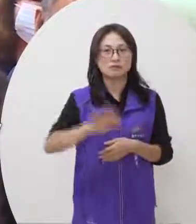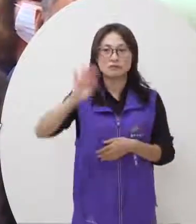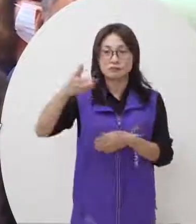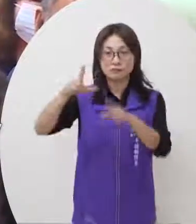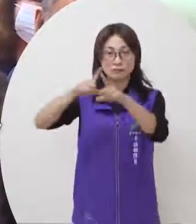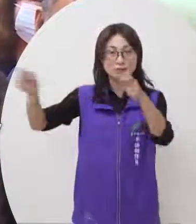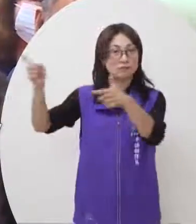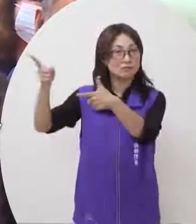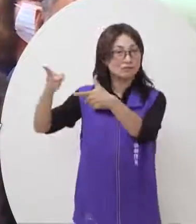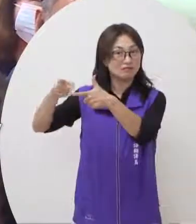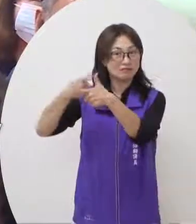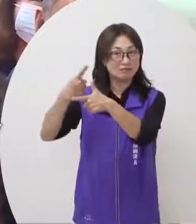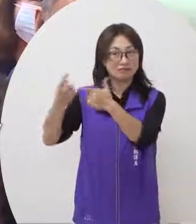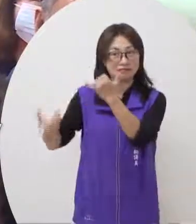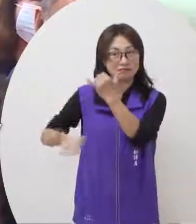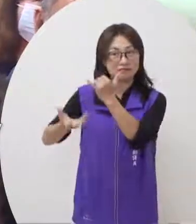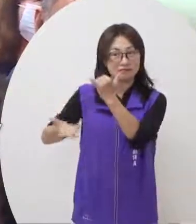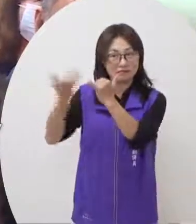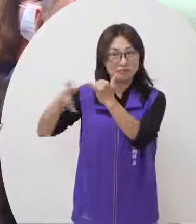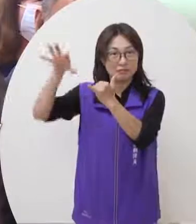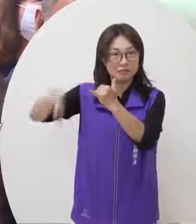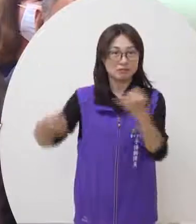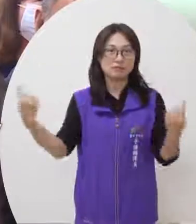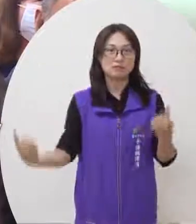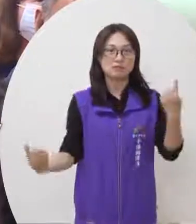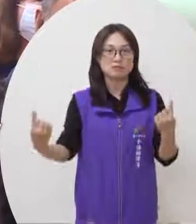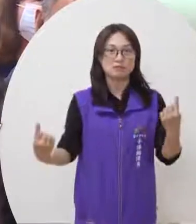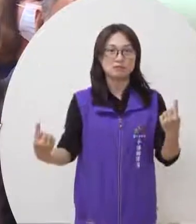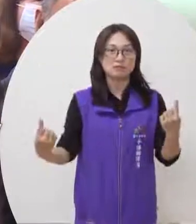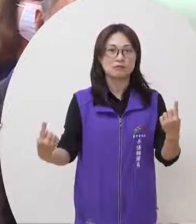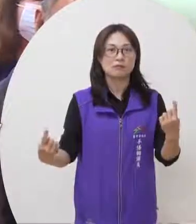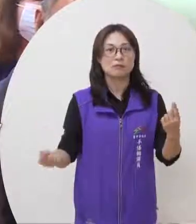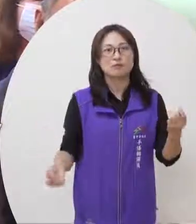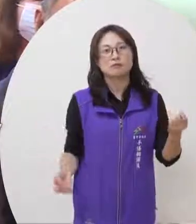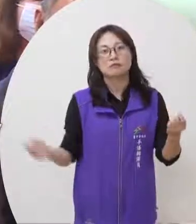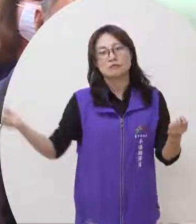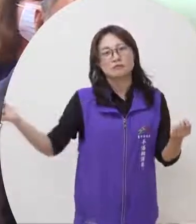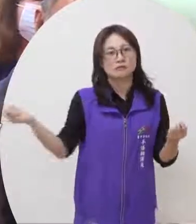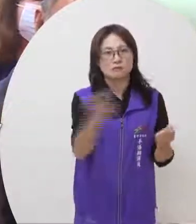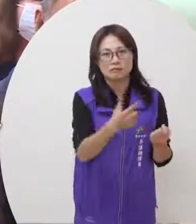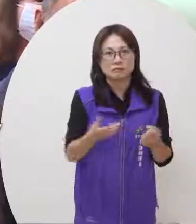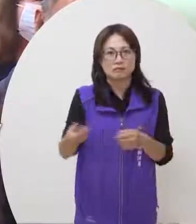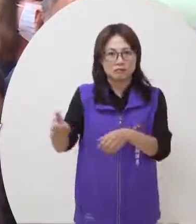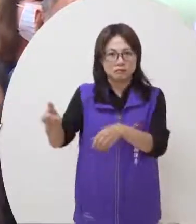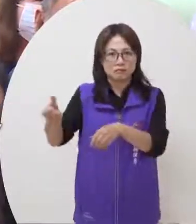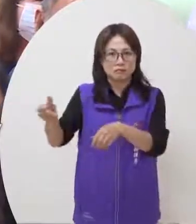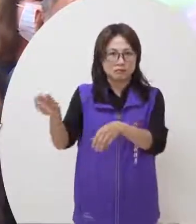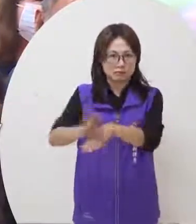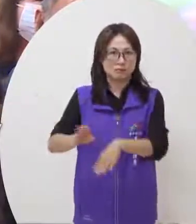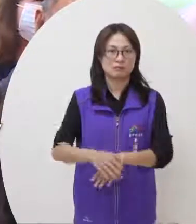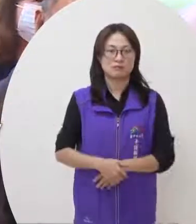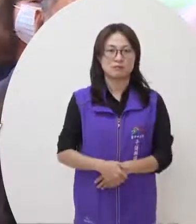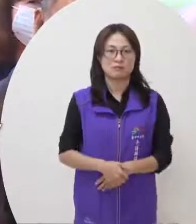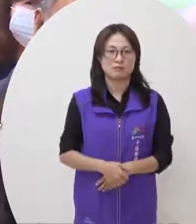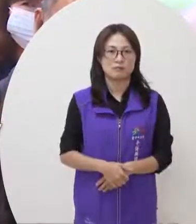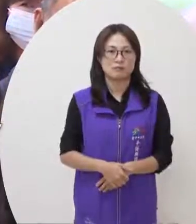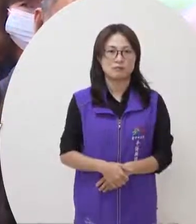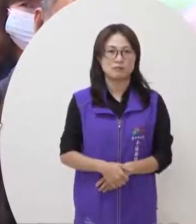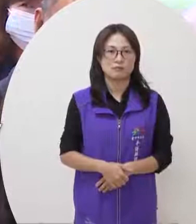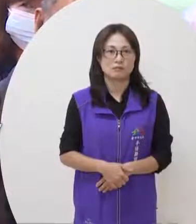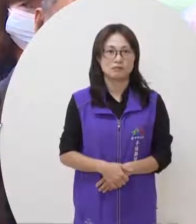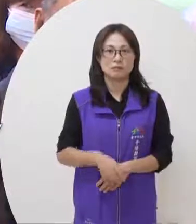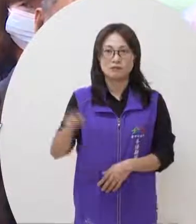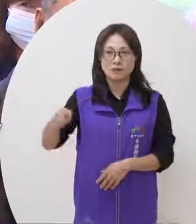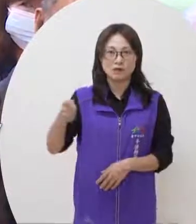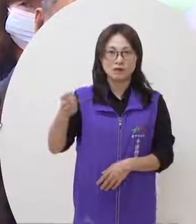比起来，我们才它的五分之一，更不用跟我们的焚化炉来比，他们是好几千